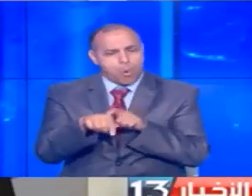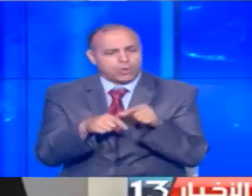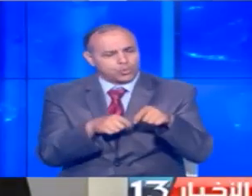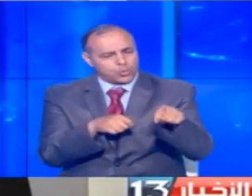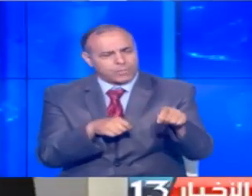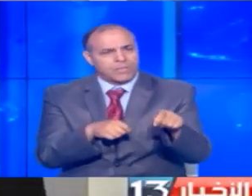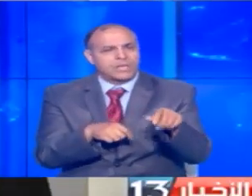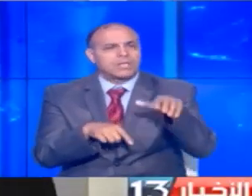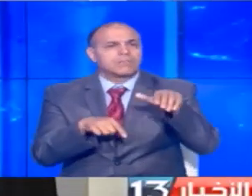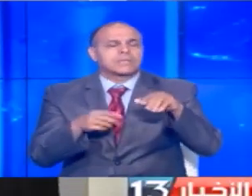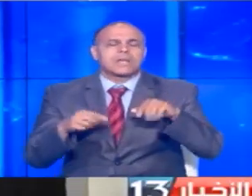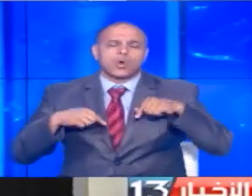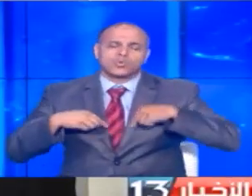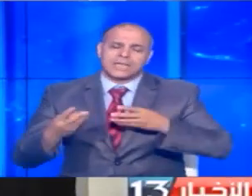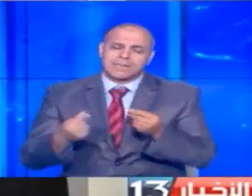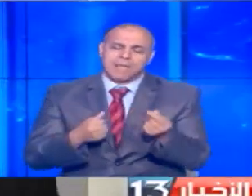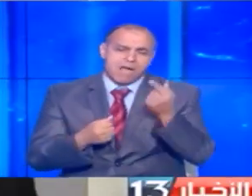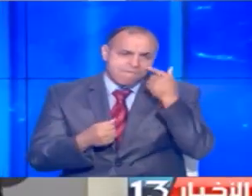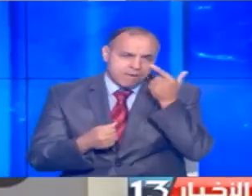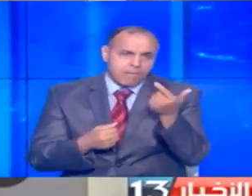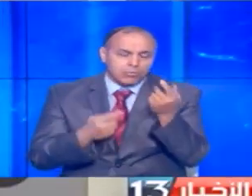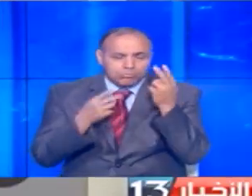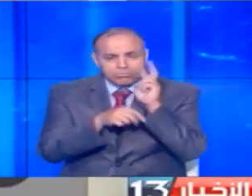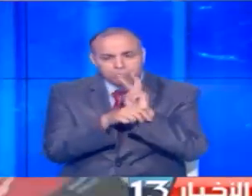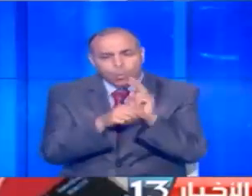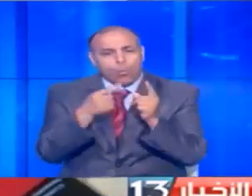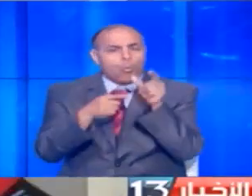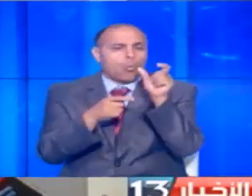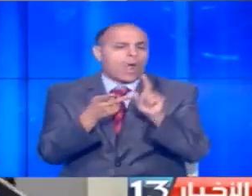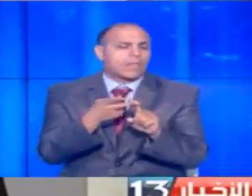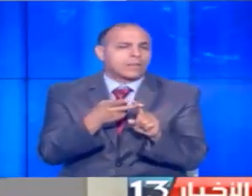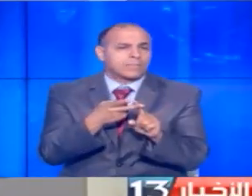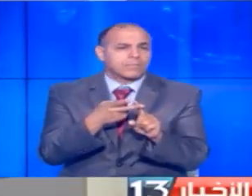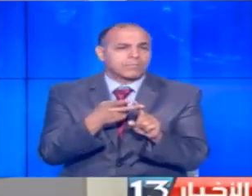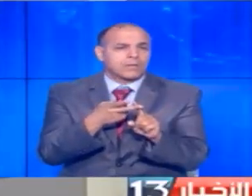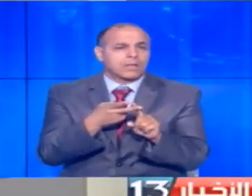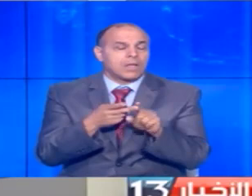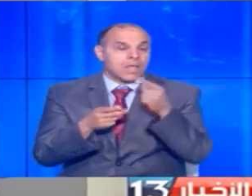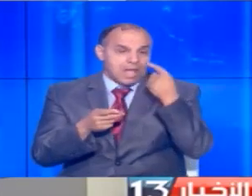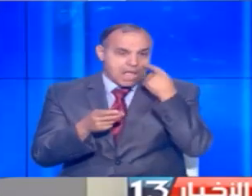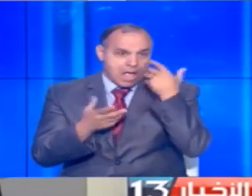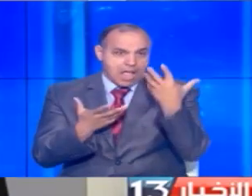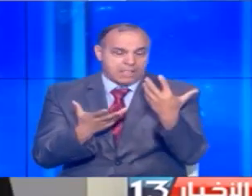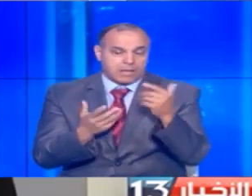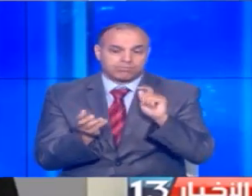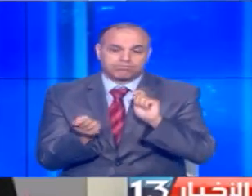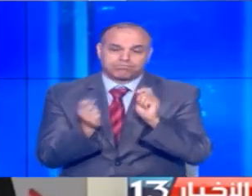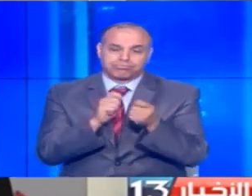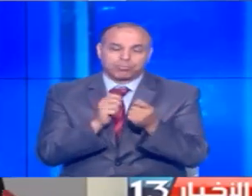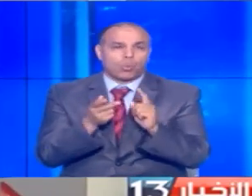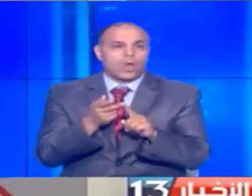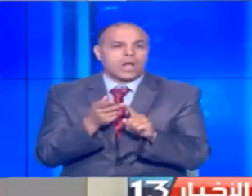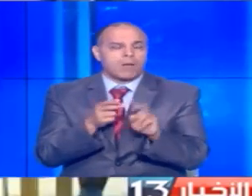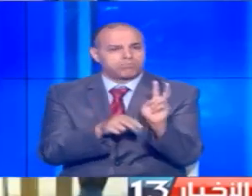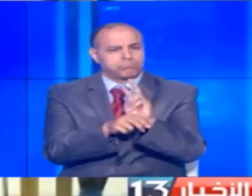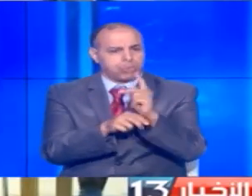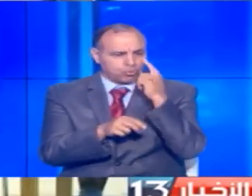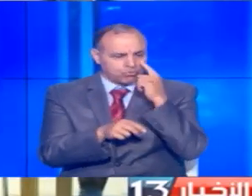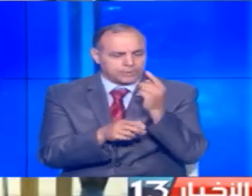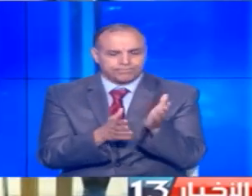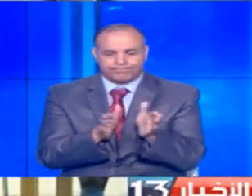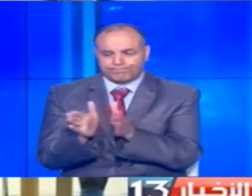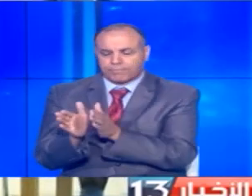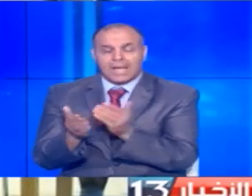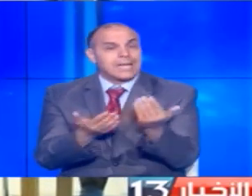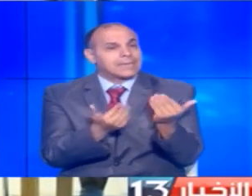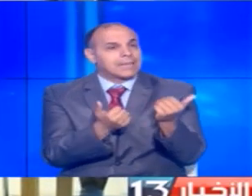جيت لوزاره البيئه نلقى ثم التفقديه فيها شخص واحد. اليوم طورنا في في التفقديه. ومن المنتظر